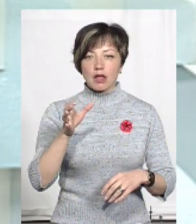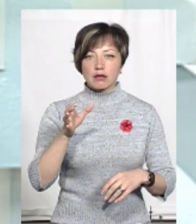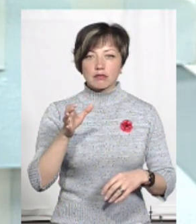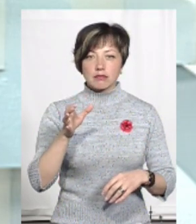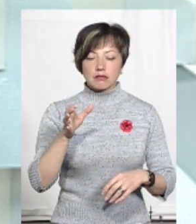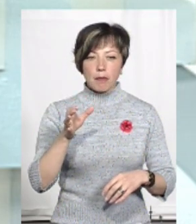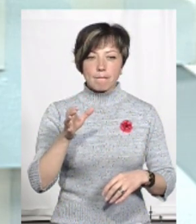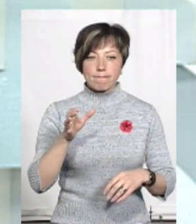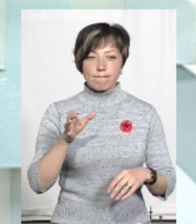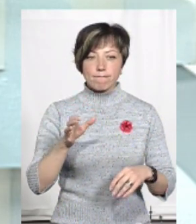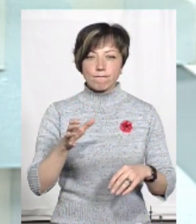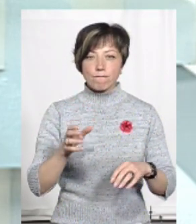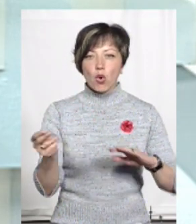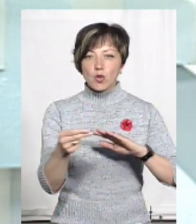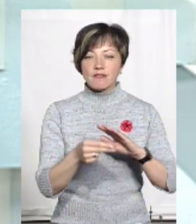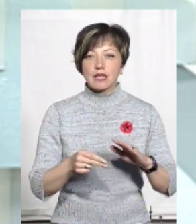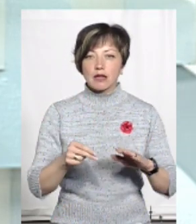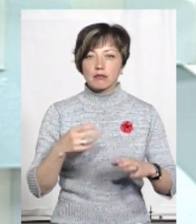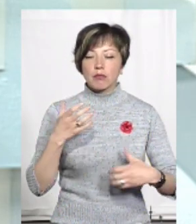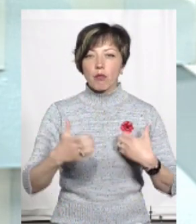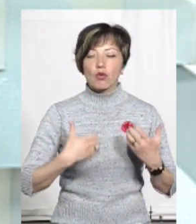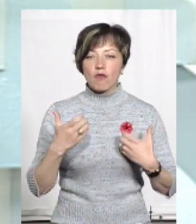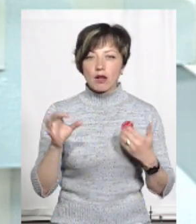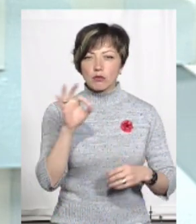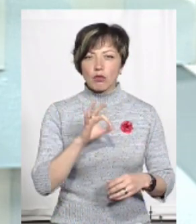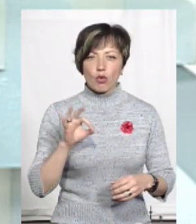просвіта пропіклувалася про